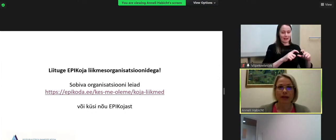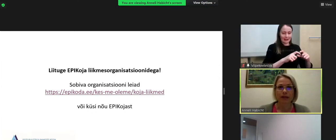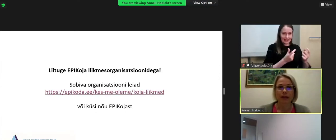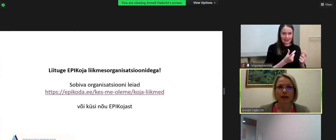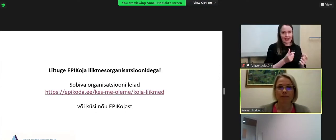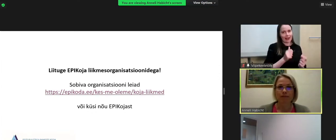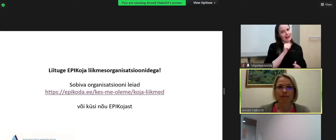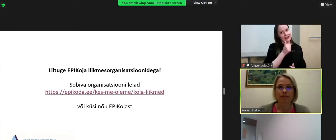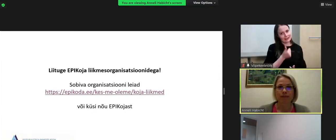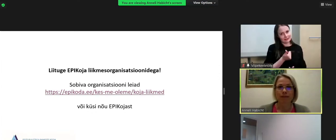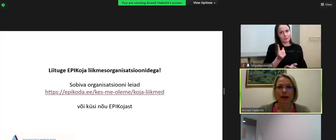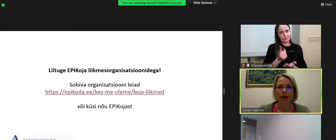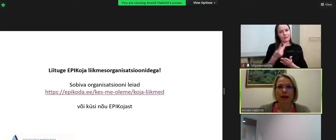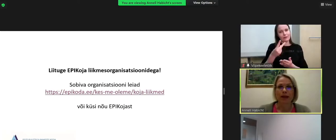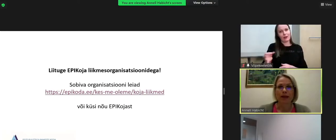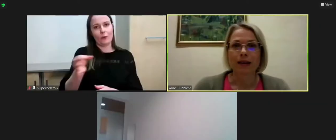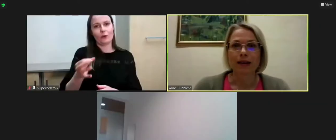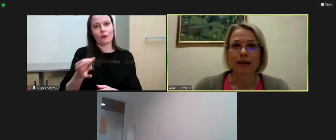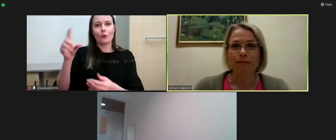Nõnda.